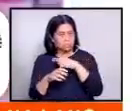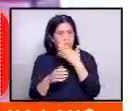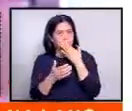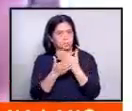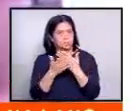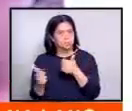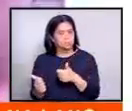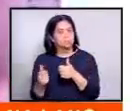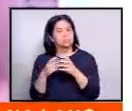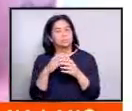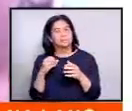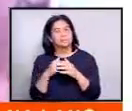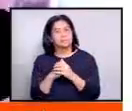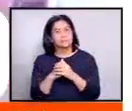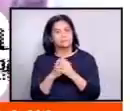maganda at